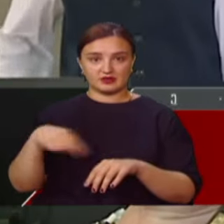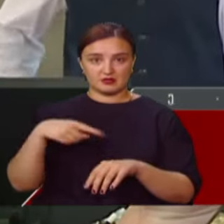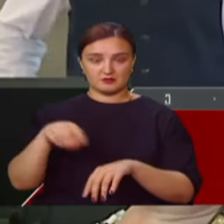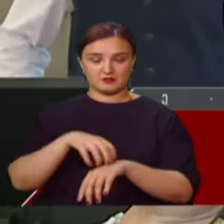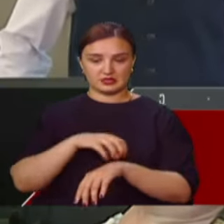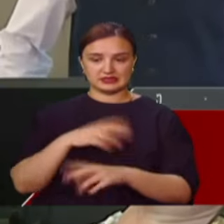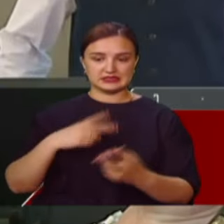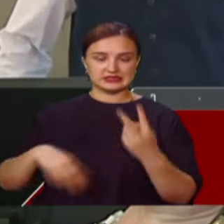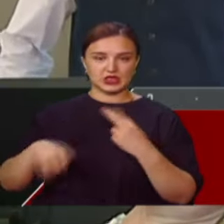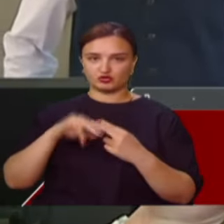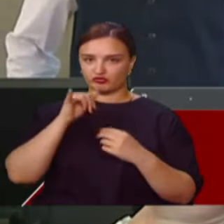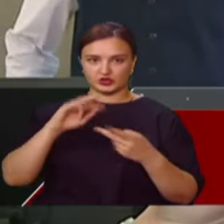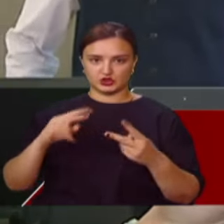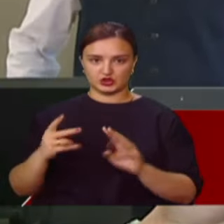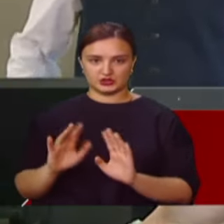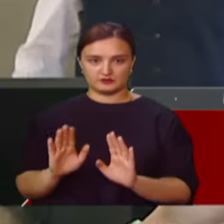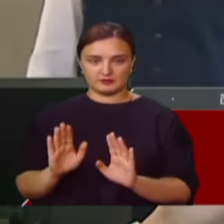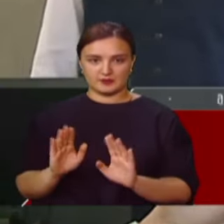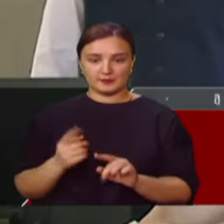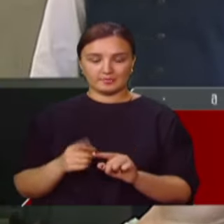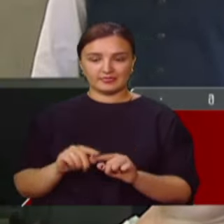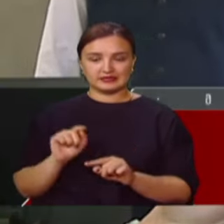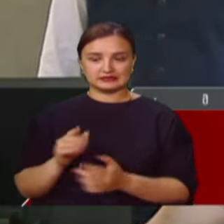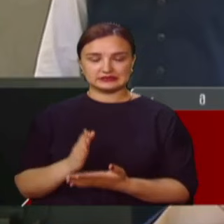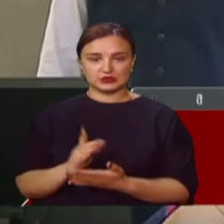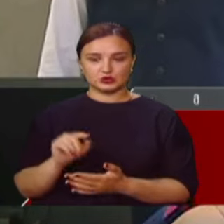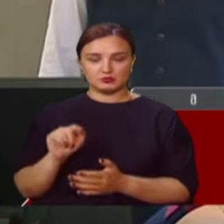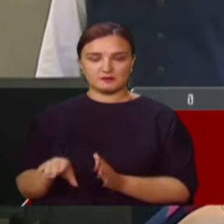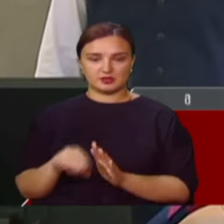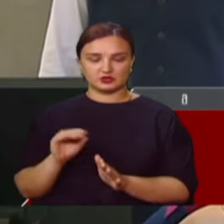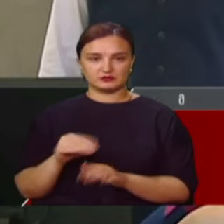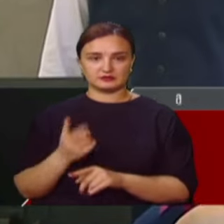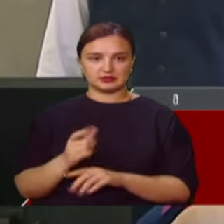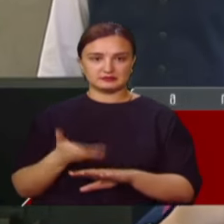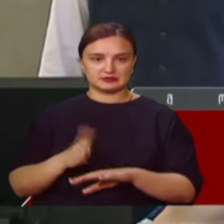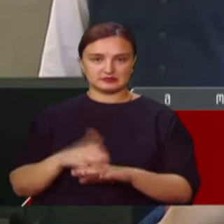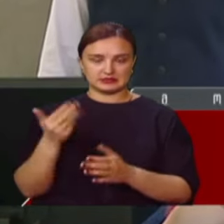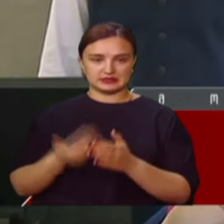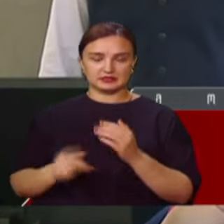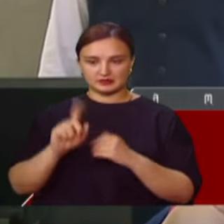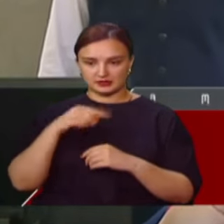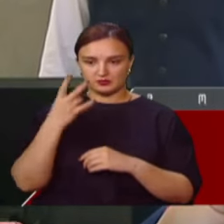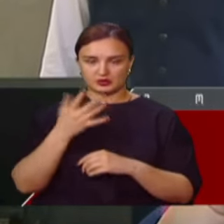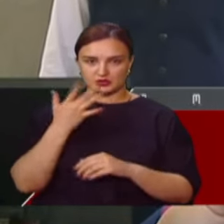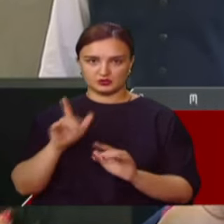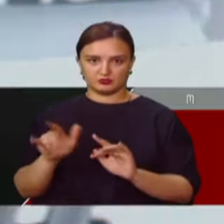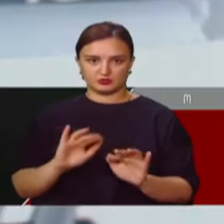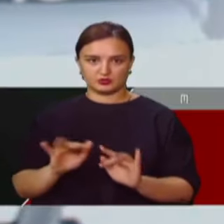საერთო კონფიგურაცია ვერ შეიცვლება და საერთო კონფიგურაცია არის ის, რომ ამ არჩევნებს ძალიან ძიმედ წააგებს, რა თქმა უნდა, კოლექტიური ნაცნობები.